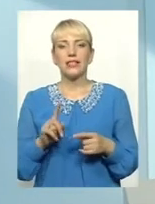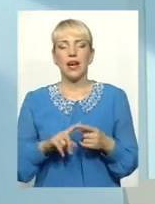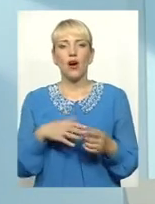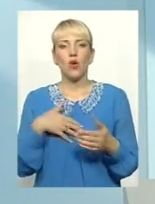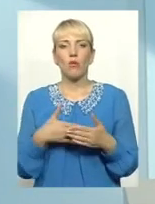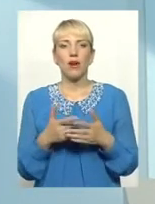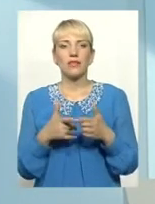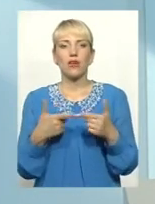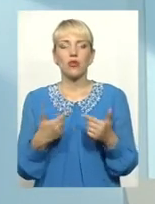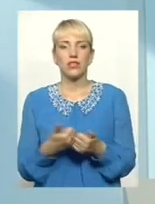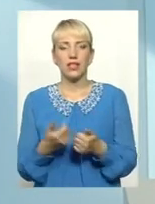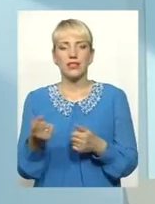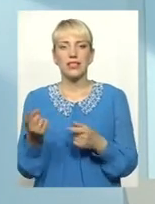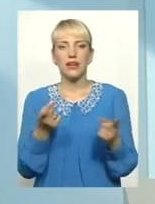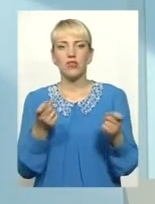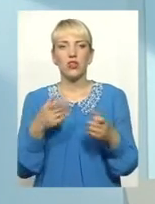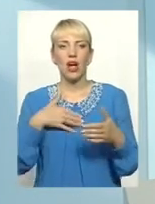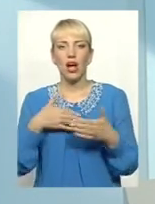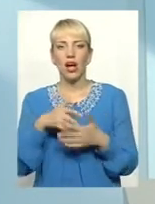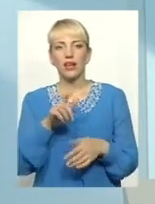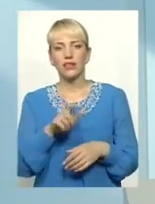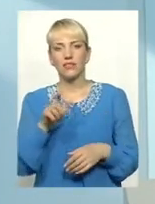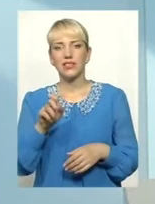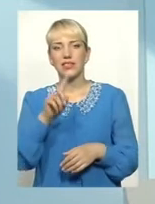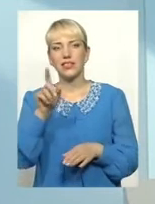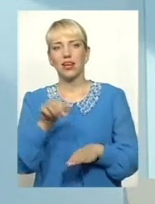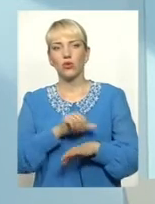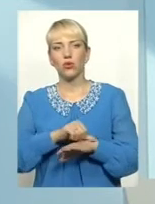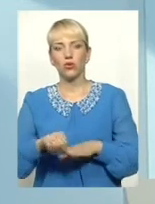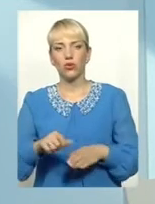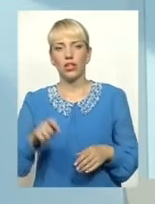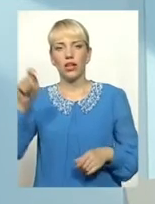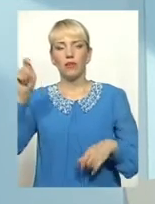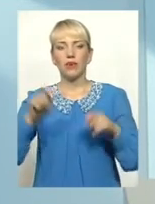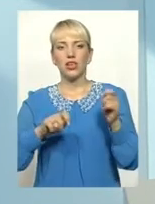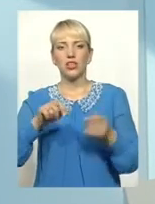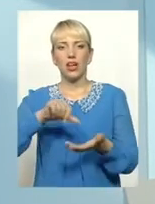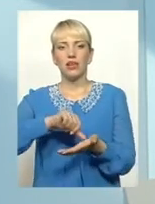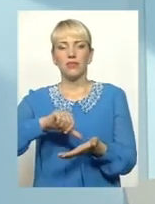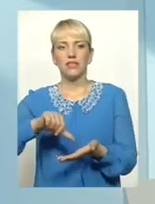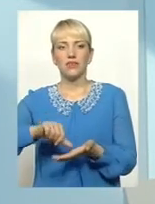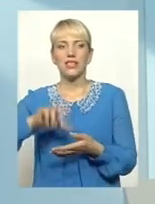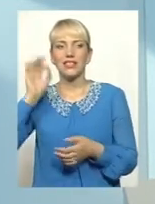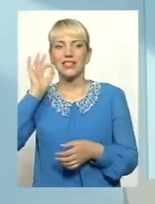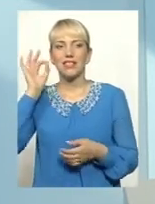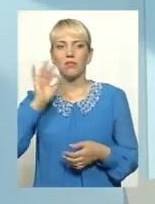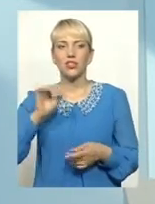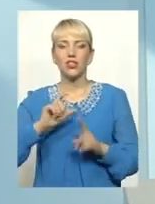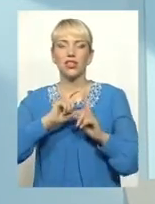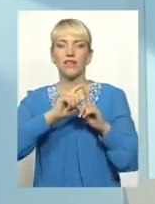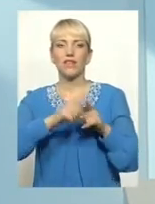і залучала активістів з-за кордону, приїжджали представники з Німеччини, висловлювали